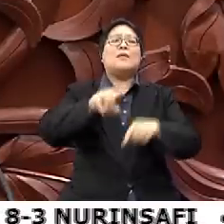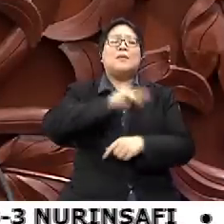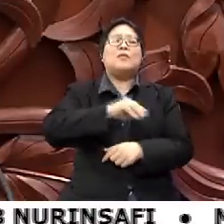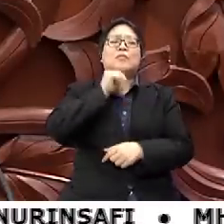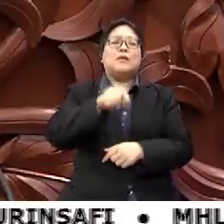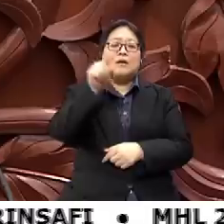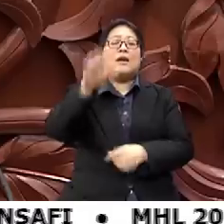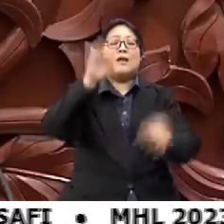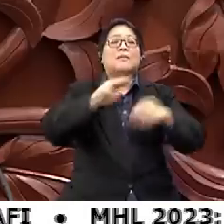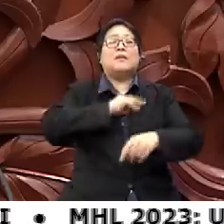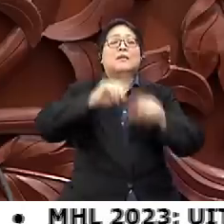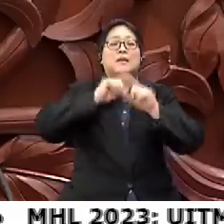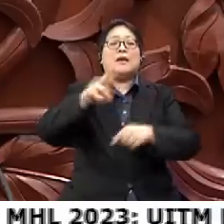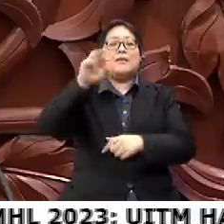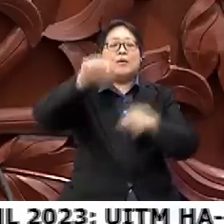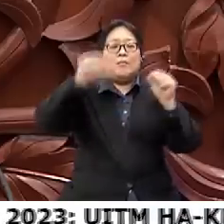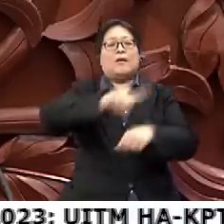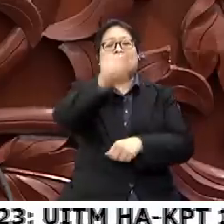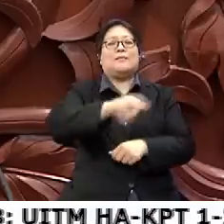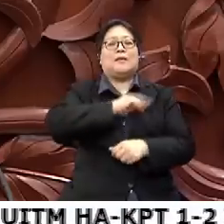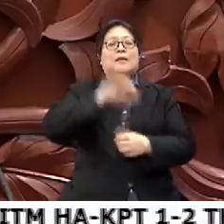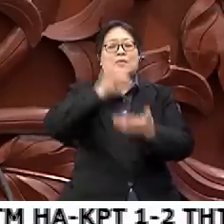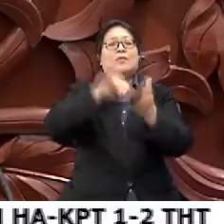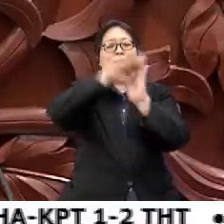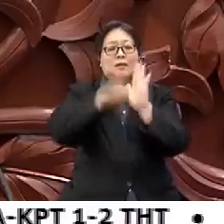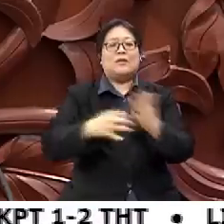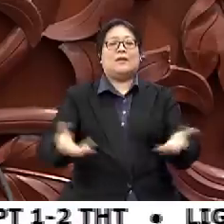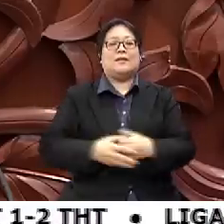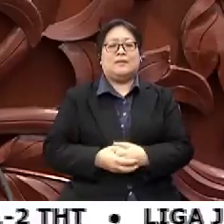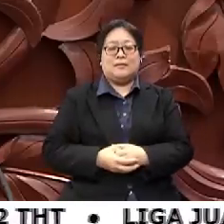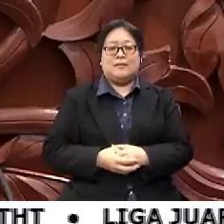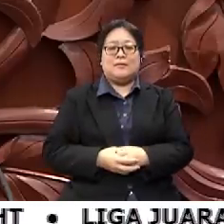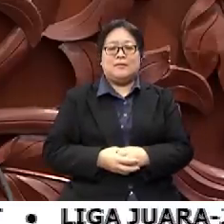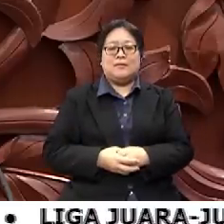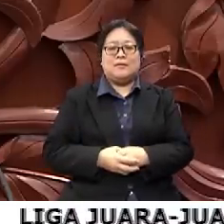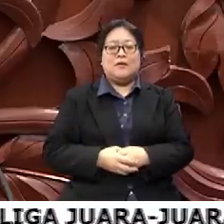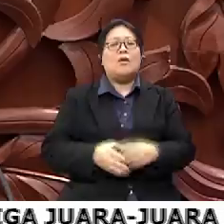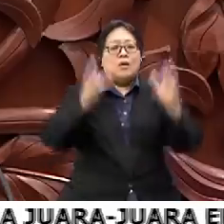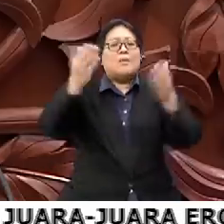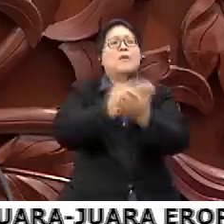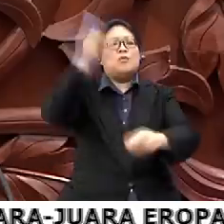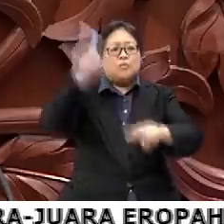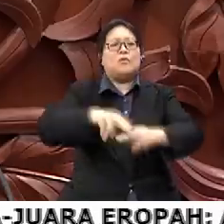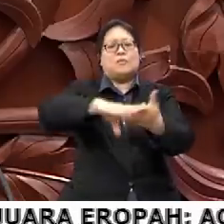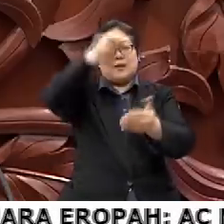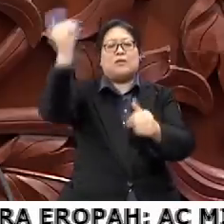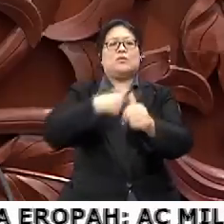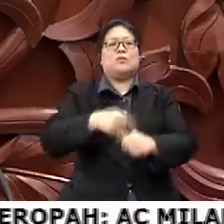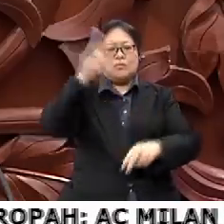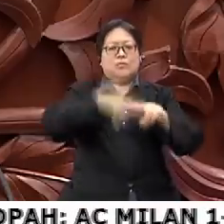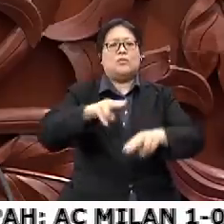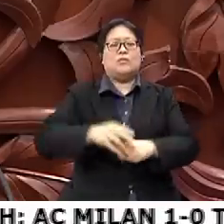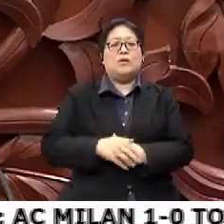menteri. Bila menteri jawab, Kampar boleh tanya menteri. Itu peraturan dia. So, orang baru duduk. Belajar dulu.